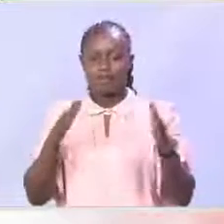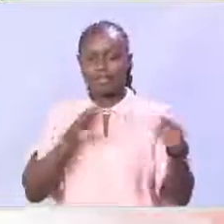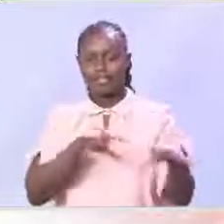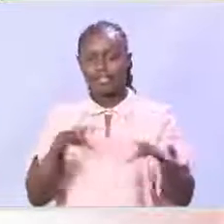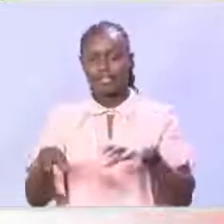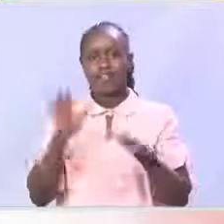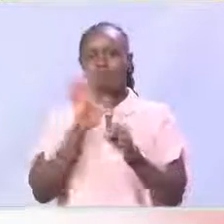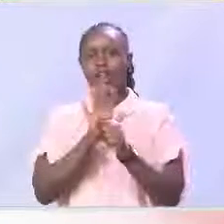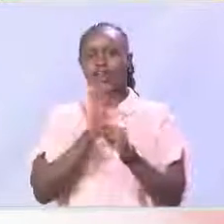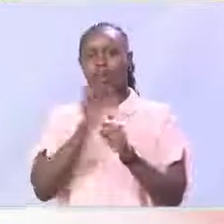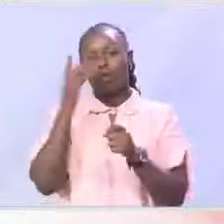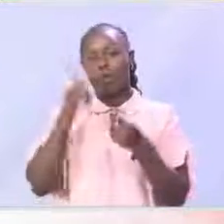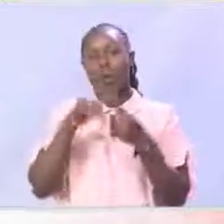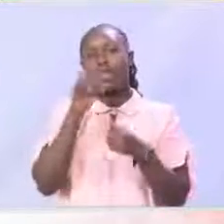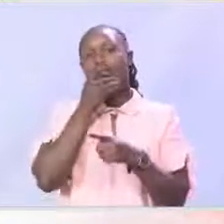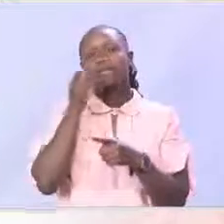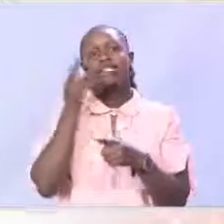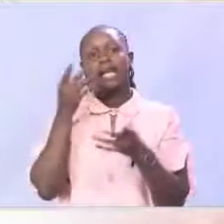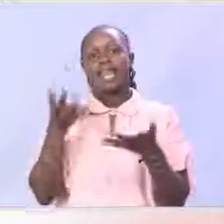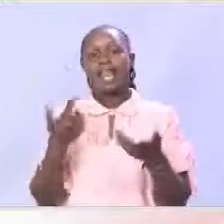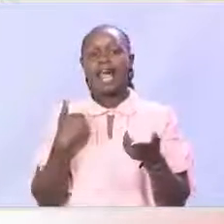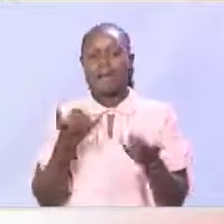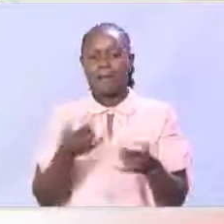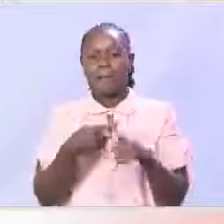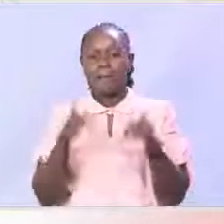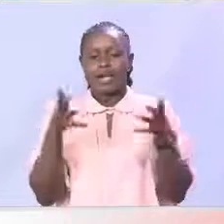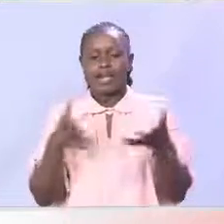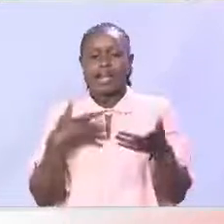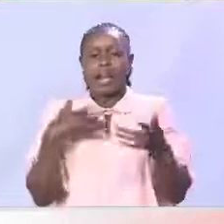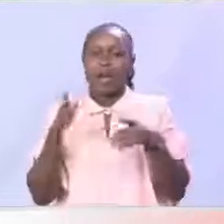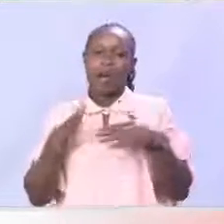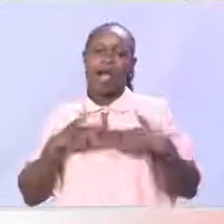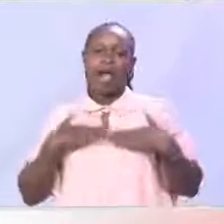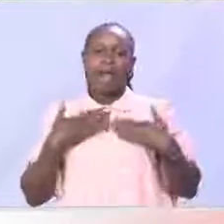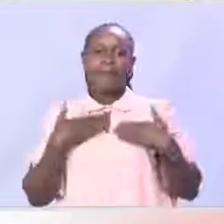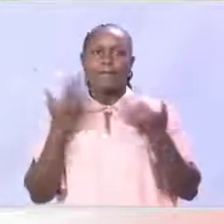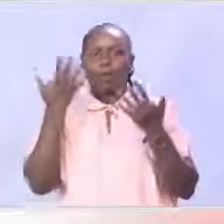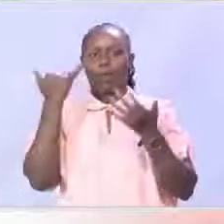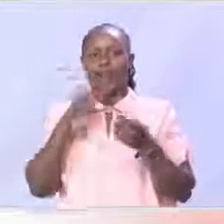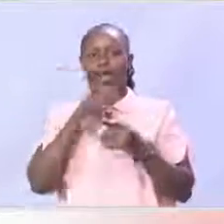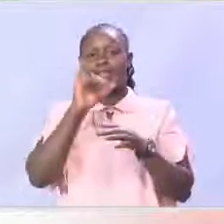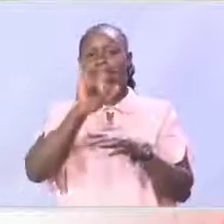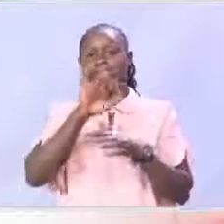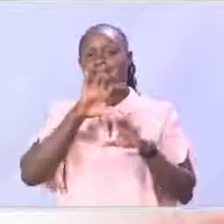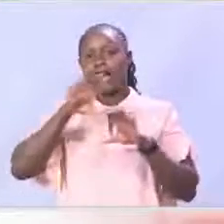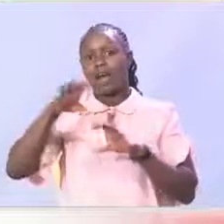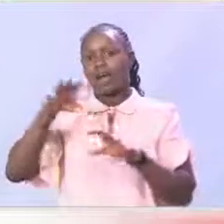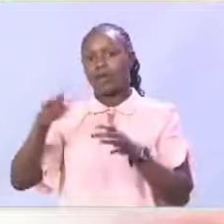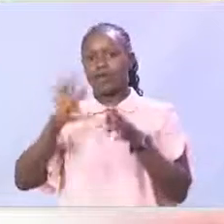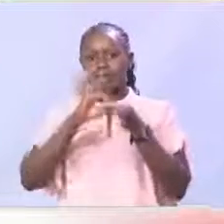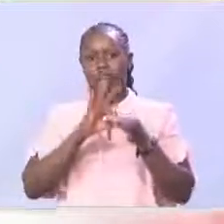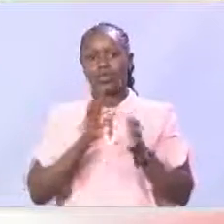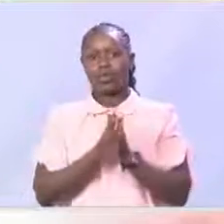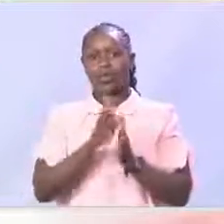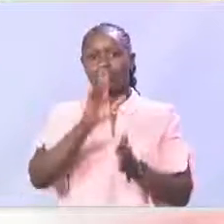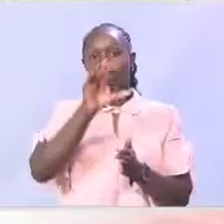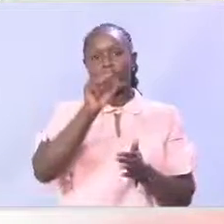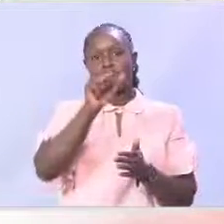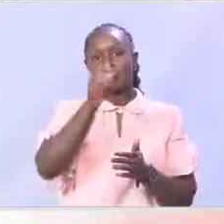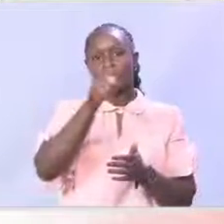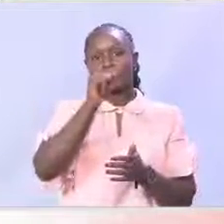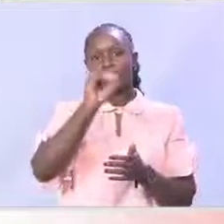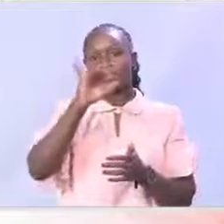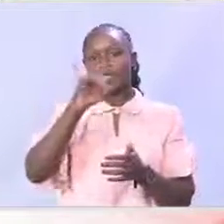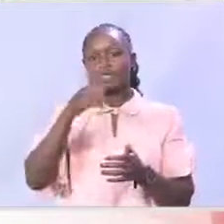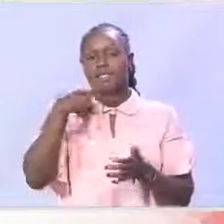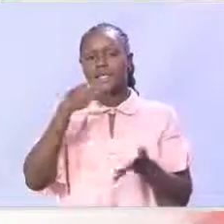Taita sasa wana kila sababu ya kutabasamu baada ya serikali ya kaunti hiyo ikishirikiana na shirika la USAID kuzindua mradi wa usambazaji